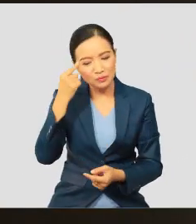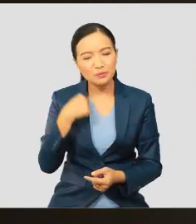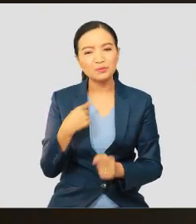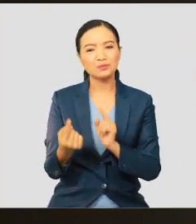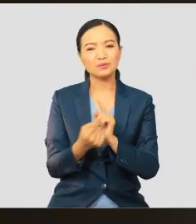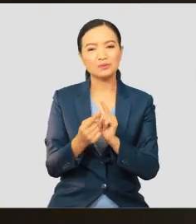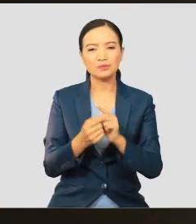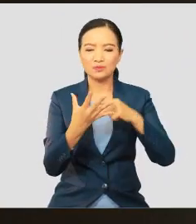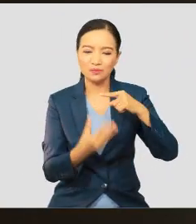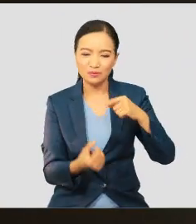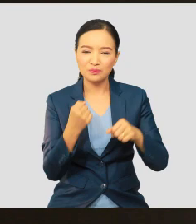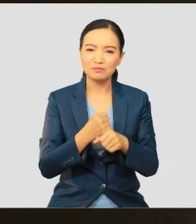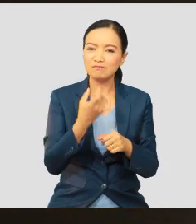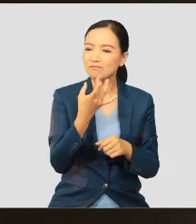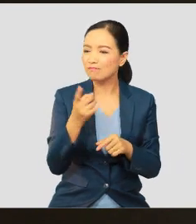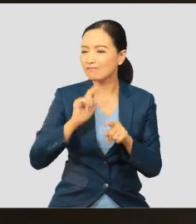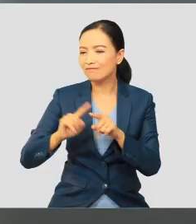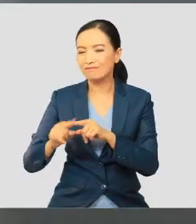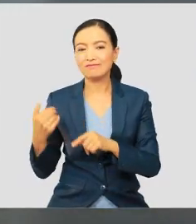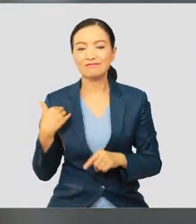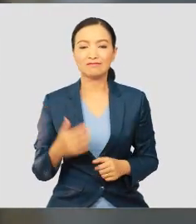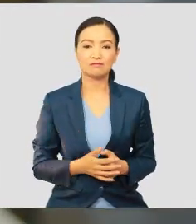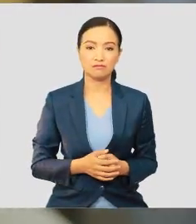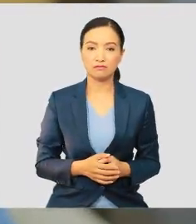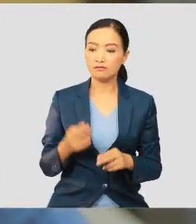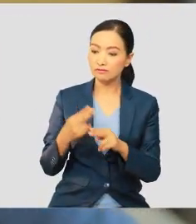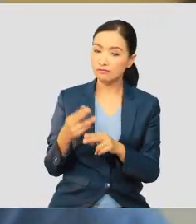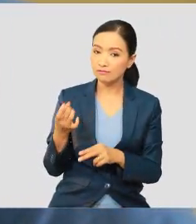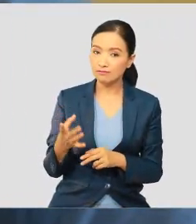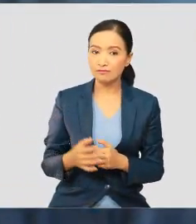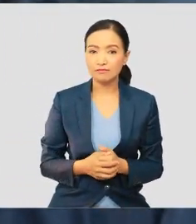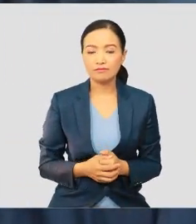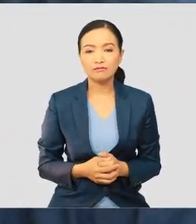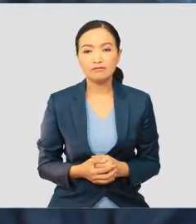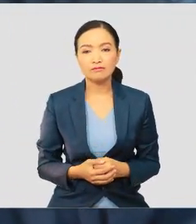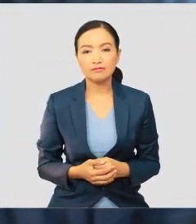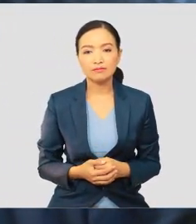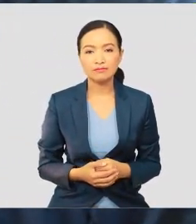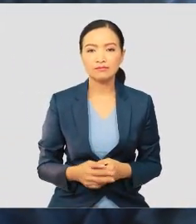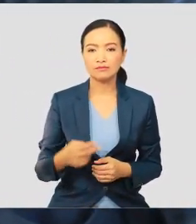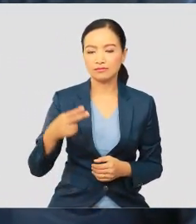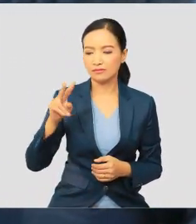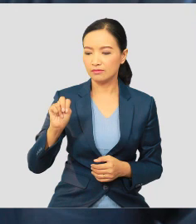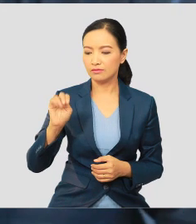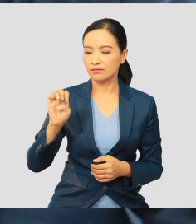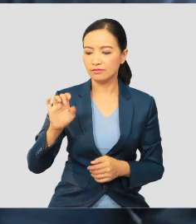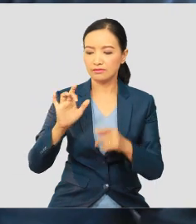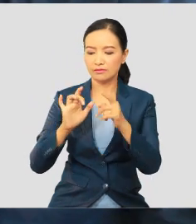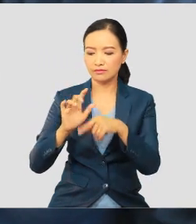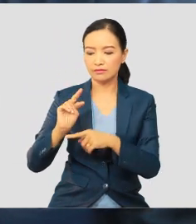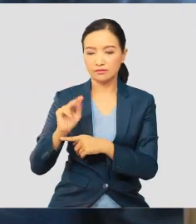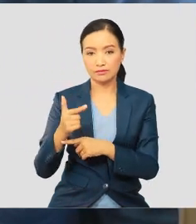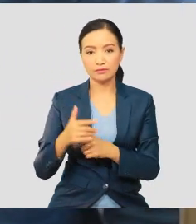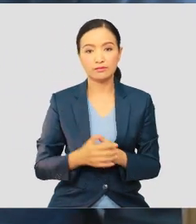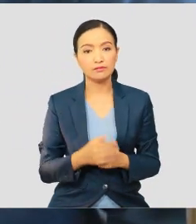จะรู้จักว่าพี่องุ่นได้ทำอะไรหลายอย่าง ขออนุญาตถามหน่อยชื่ออะไรครับ ชื่อนิ้งค่ะ ชื่อนิ้งเหรอครับ